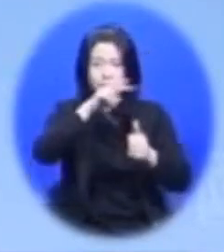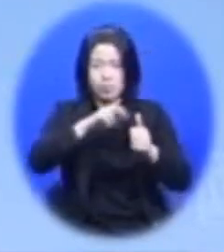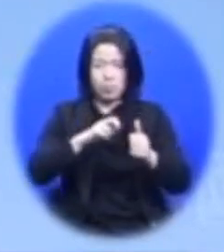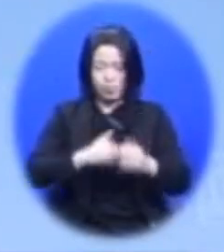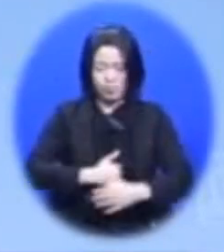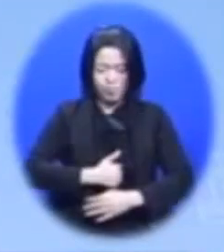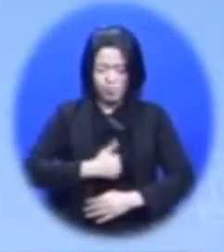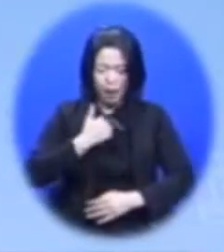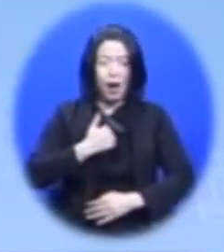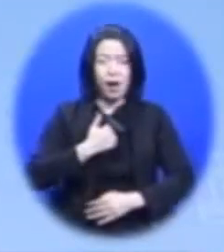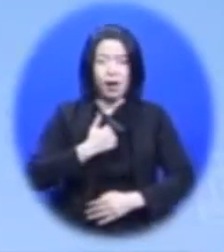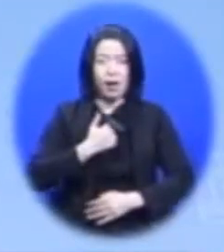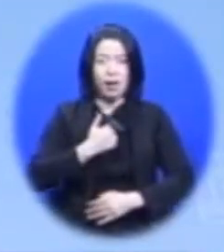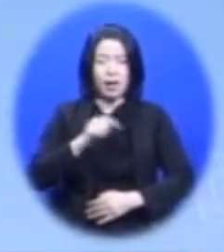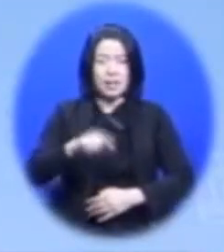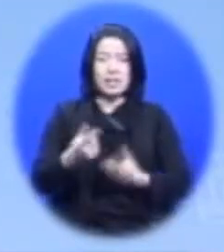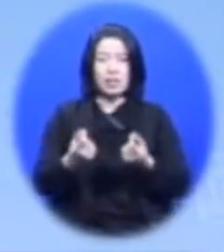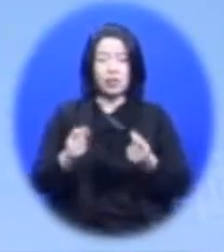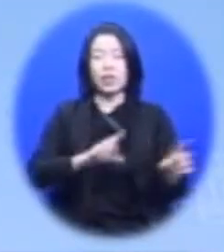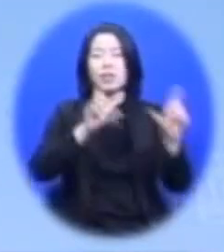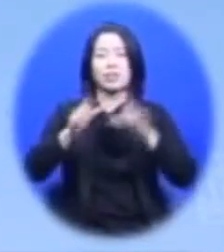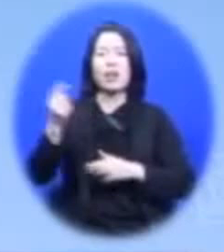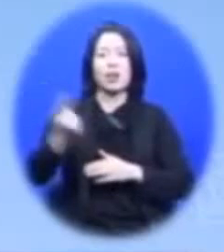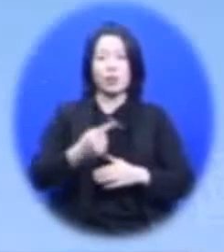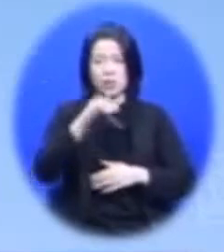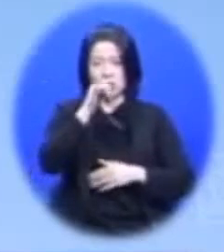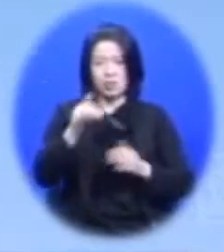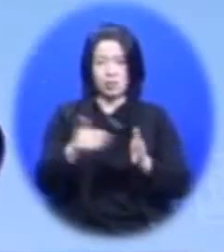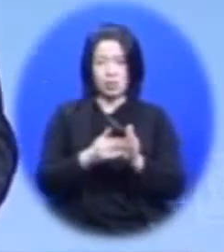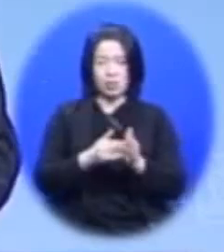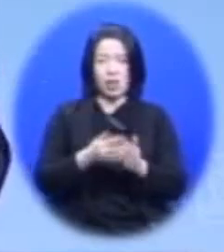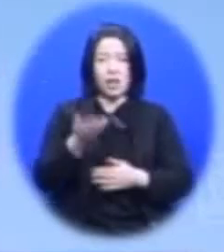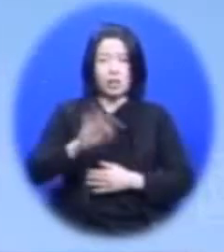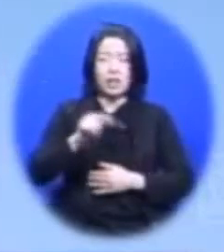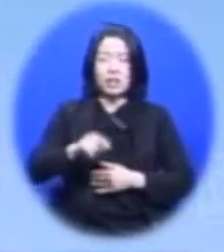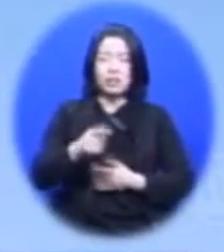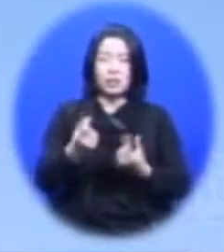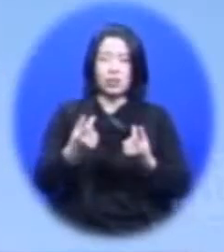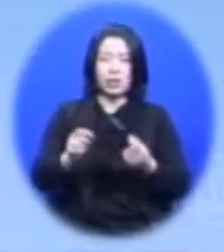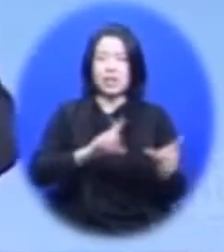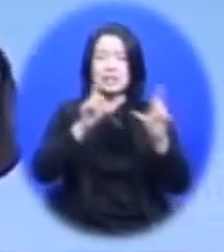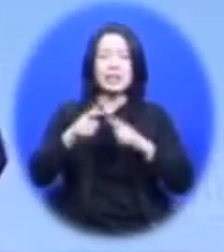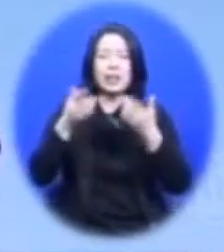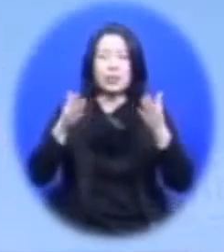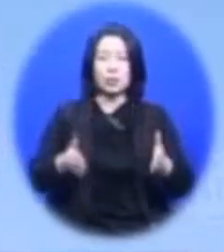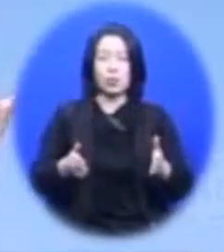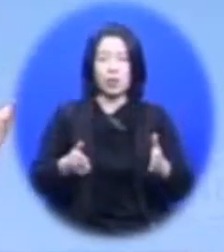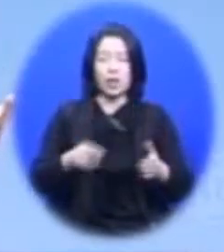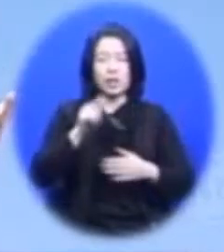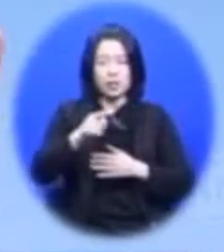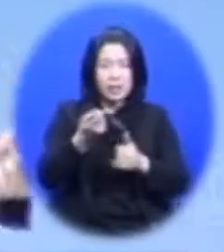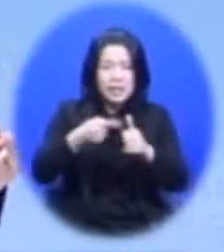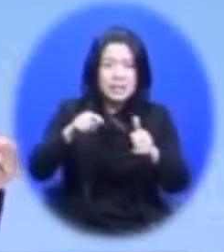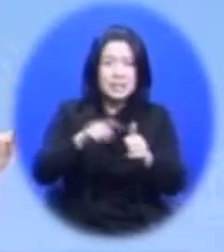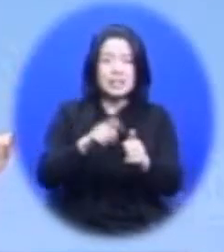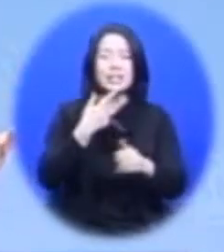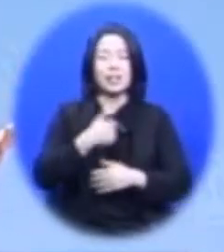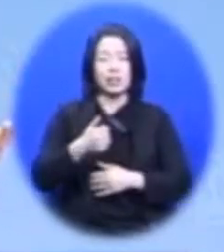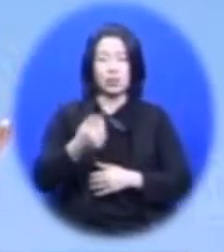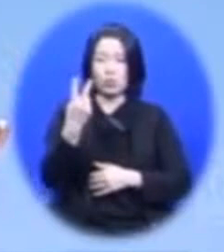분노, 그렇게 살았어요. 그런데 그렇게 사는 동안에 그렇게 의지했던 두